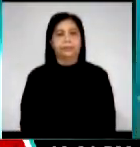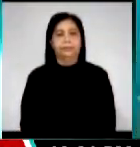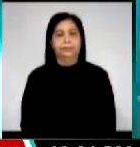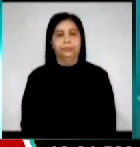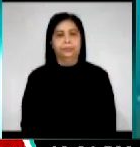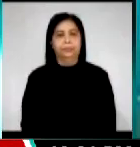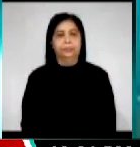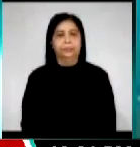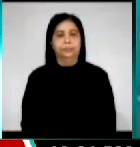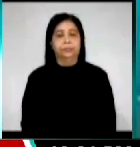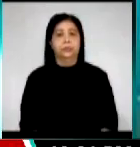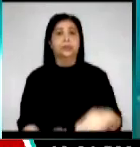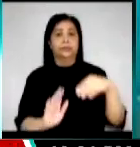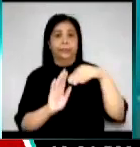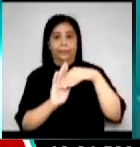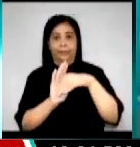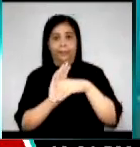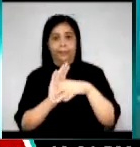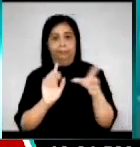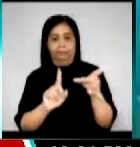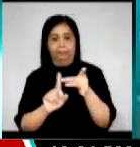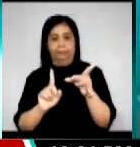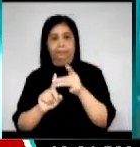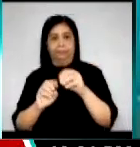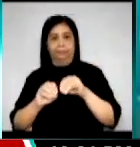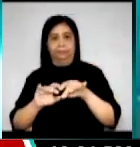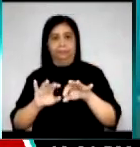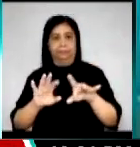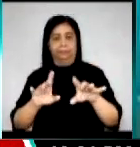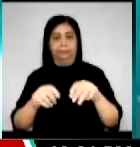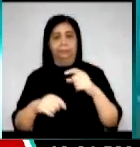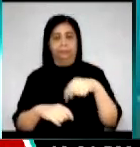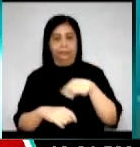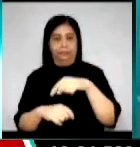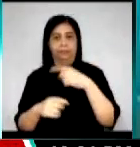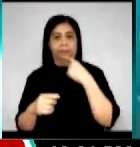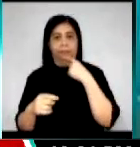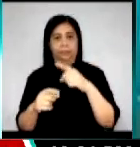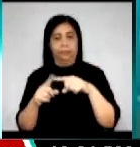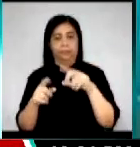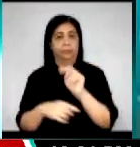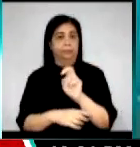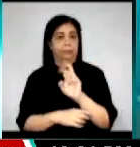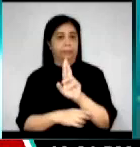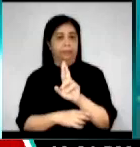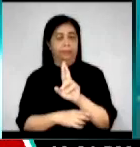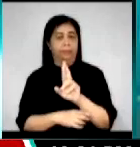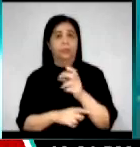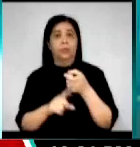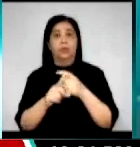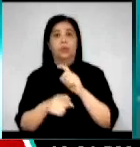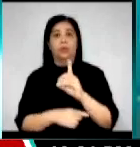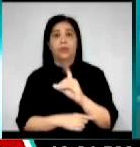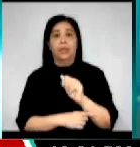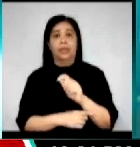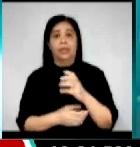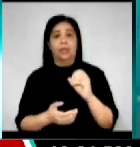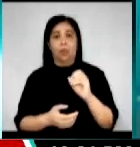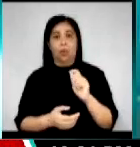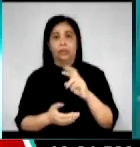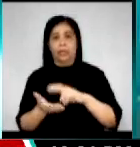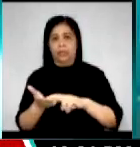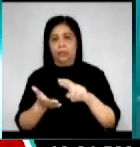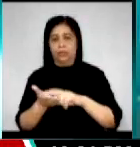Bumababa na ang reproduction rate o ang bilis ng hawaan ng COVID-19 sa NCR batay sa datos ng Okta Research. Pero sa